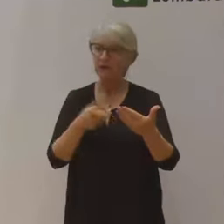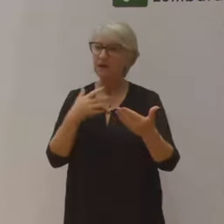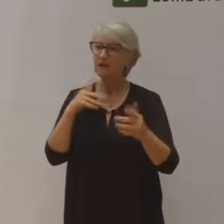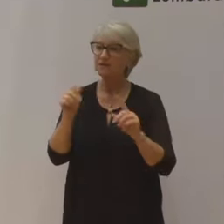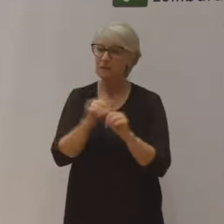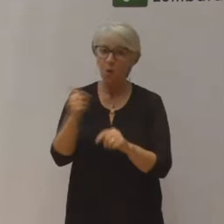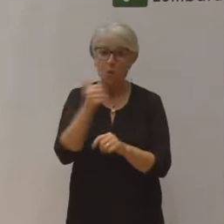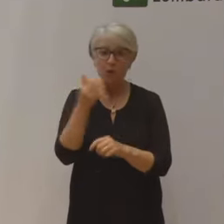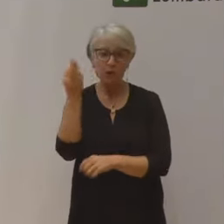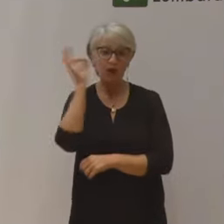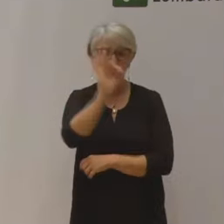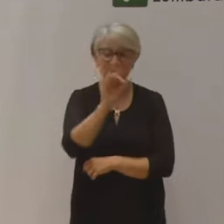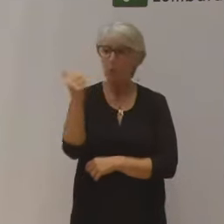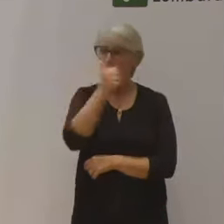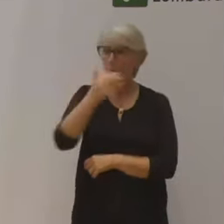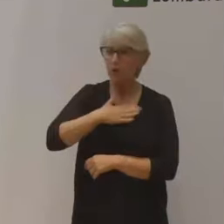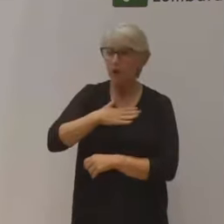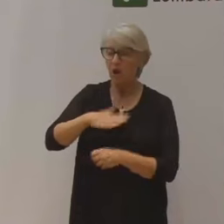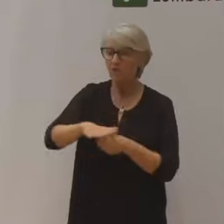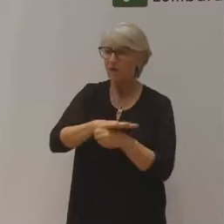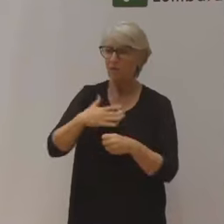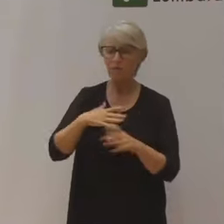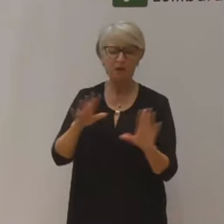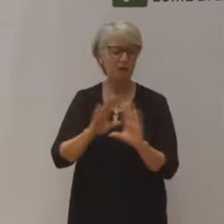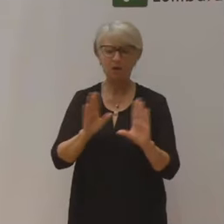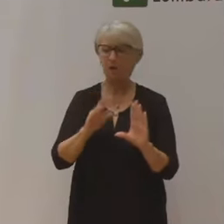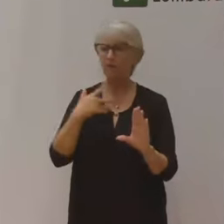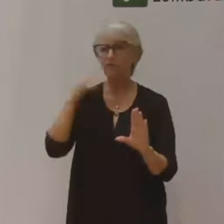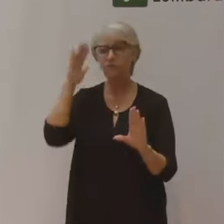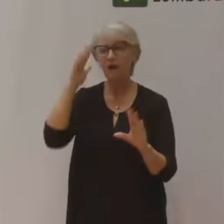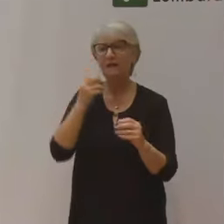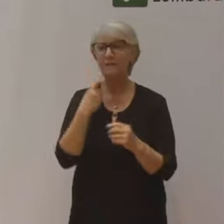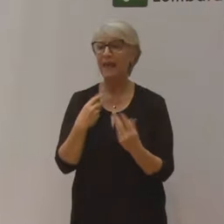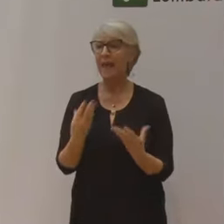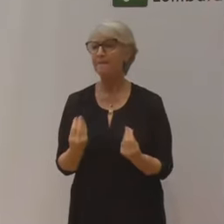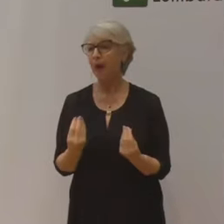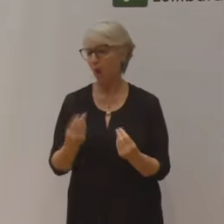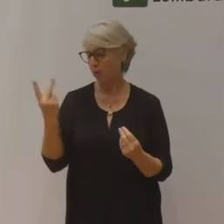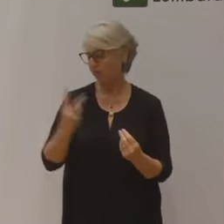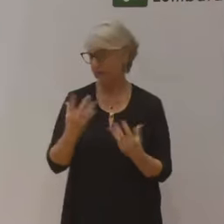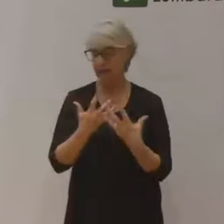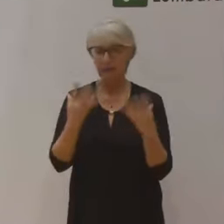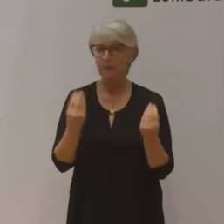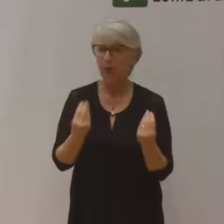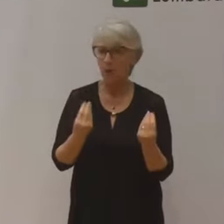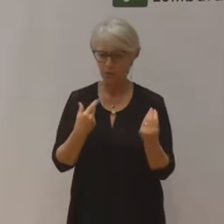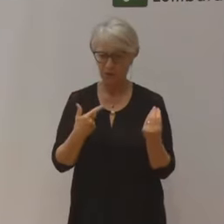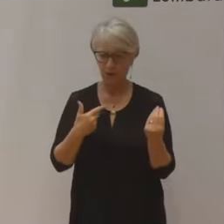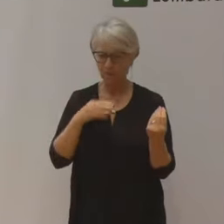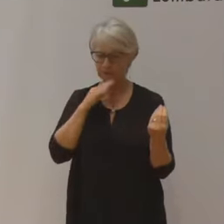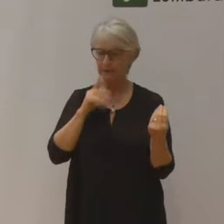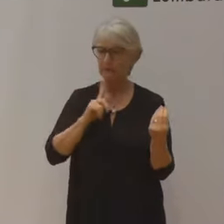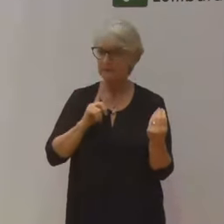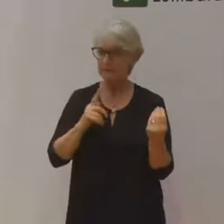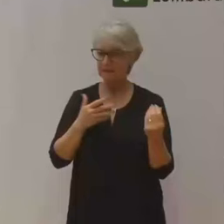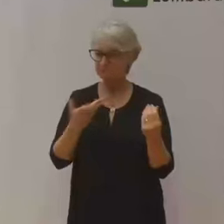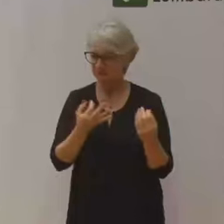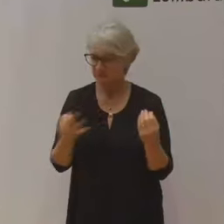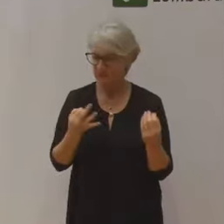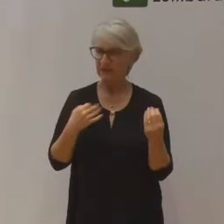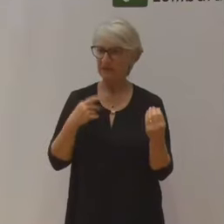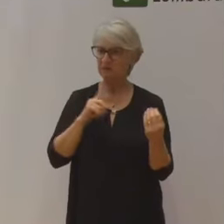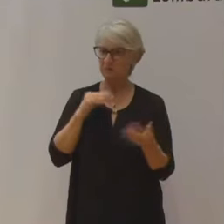il suo unico riferimento. Sì, è vero. Perché chiaramente la paura enorme è quella di non essere mai abbastanza, di non essere mai